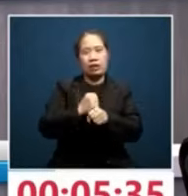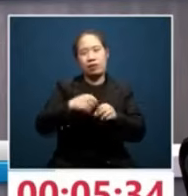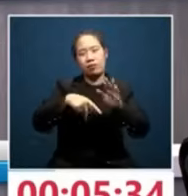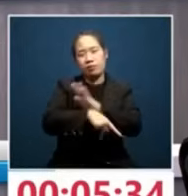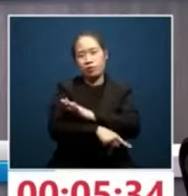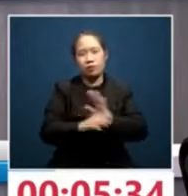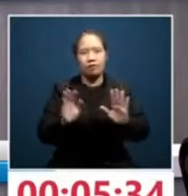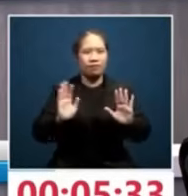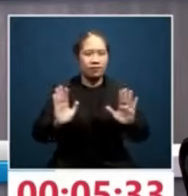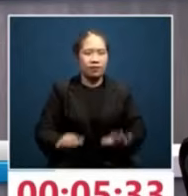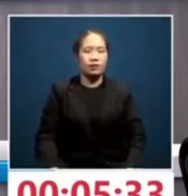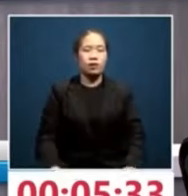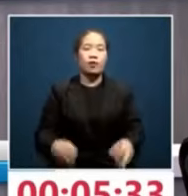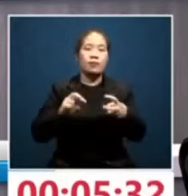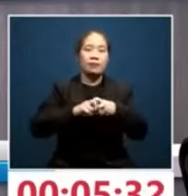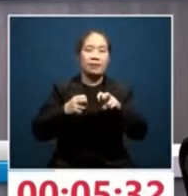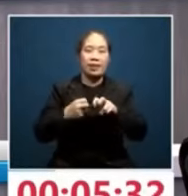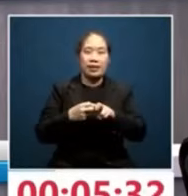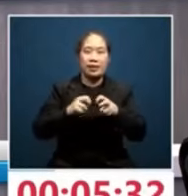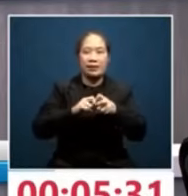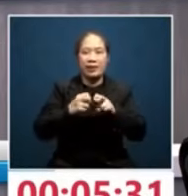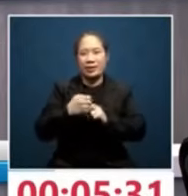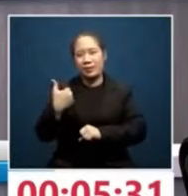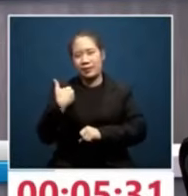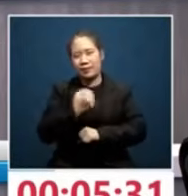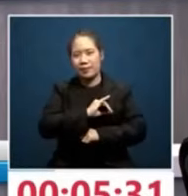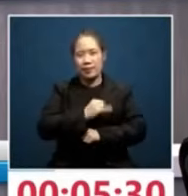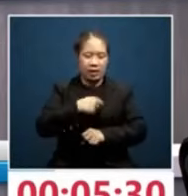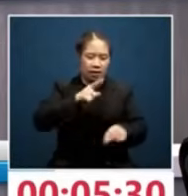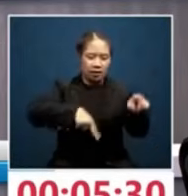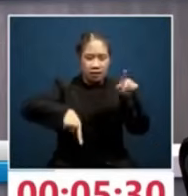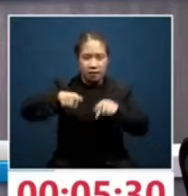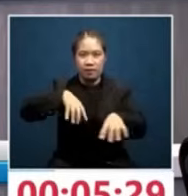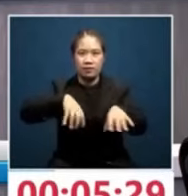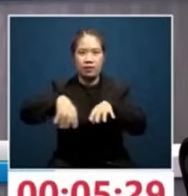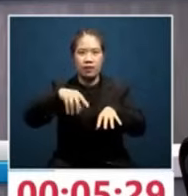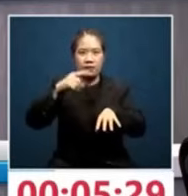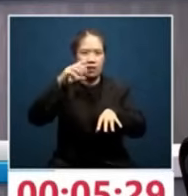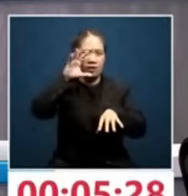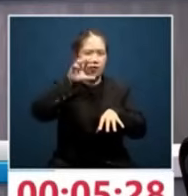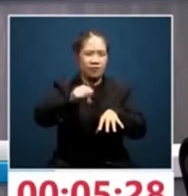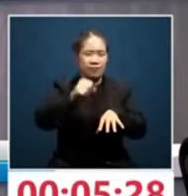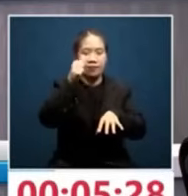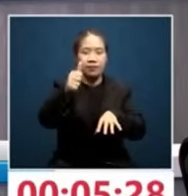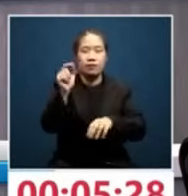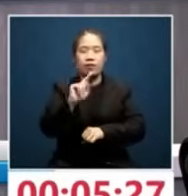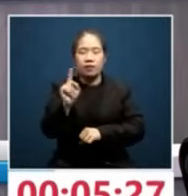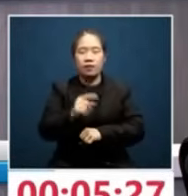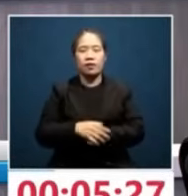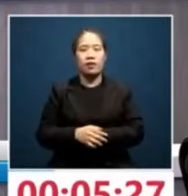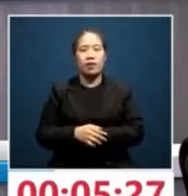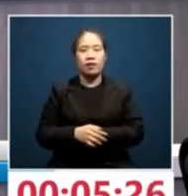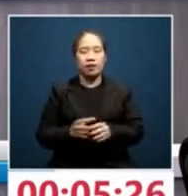งบไป 1,400 ล้านผมก็บอกว่าอย่างกรณีของอควาเรียมหอยสังที่สงขลาครับปป